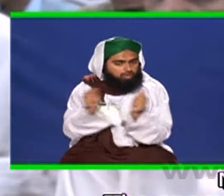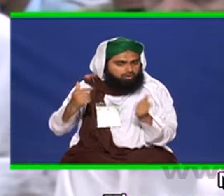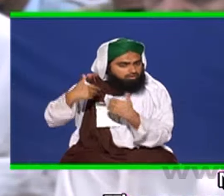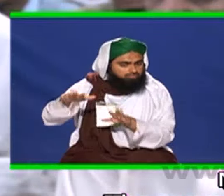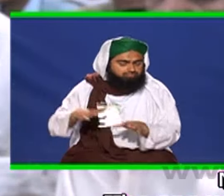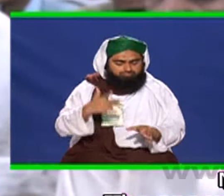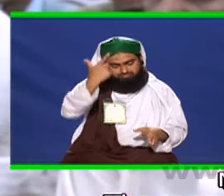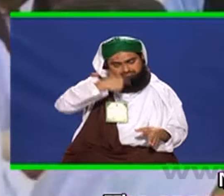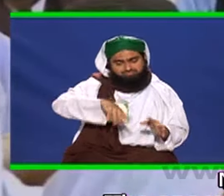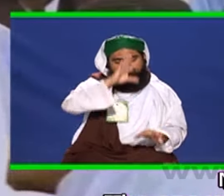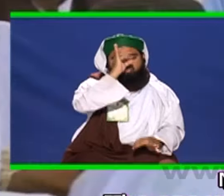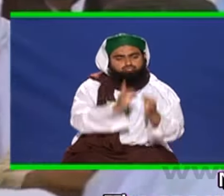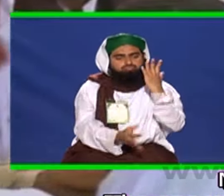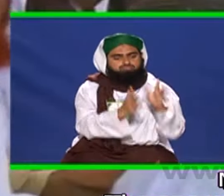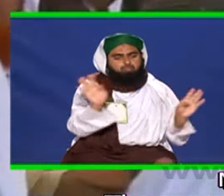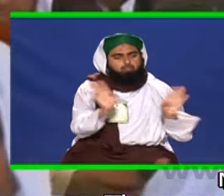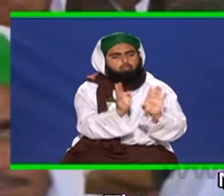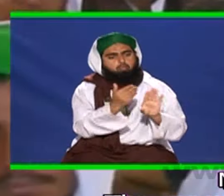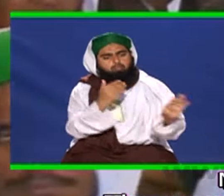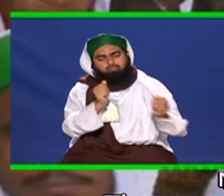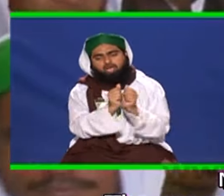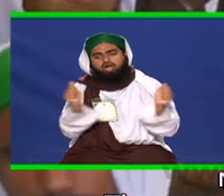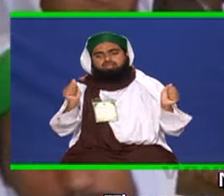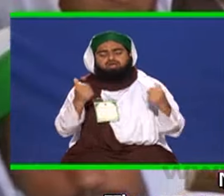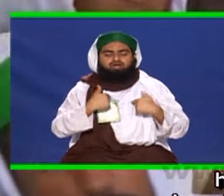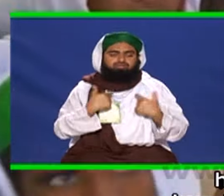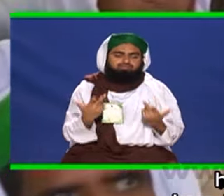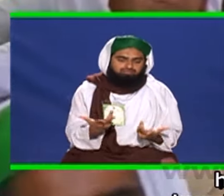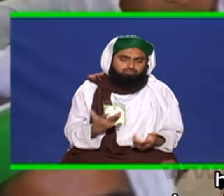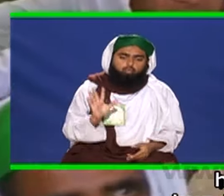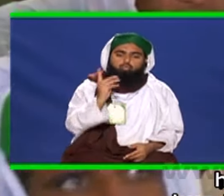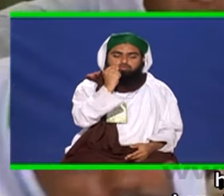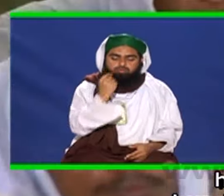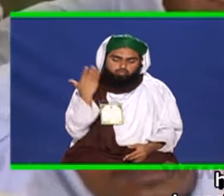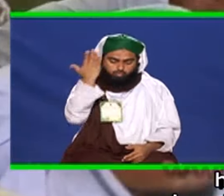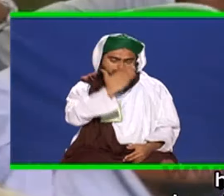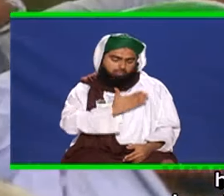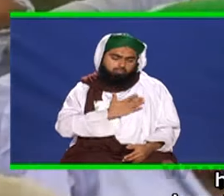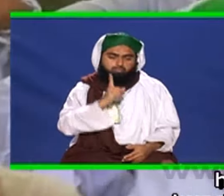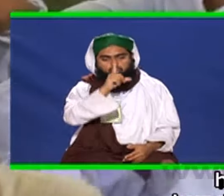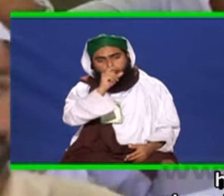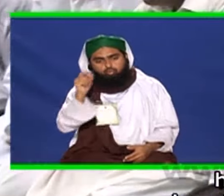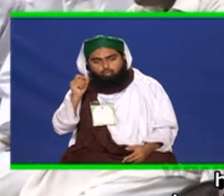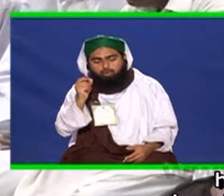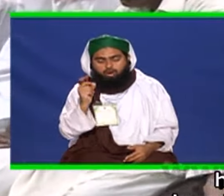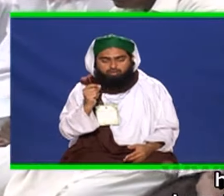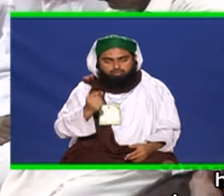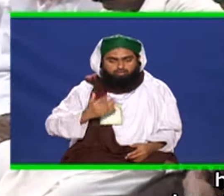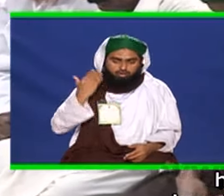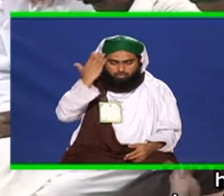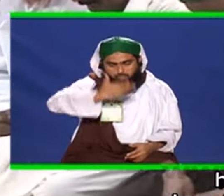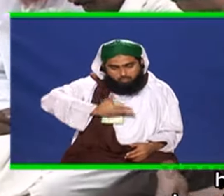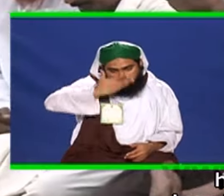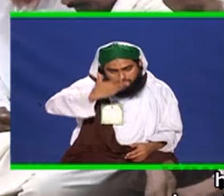پیارے اسلامی بھائیوں, جو سو بار لا الہ الا اللہ پڑھے, اسے تو